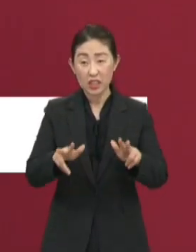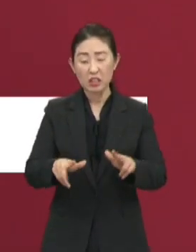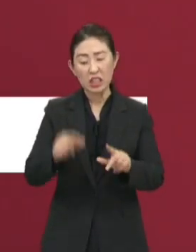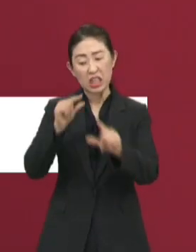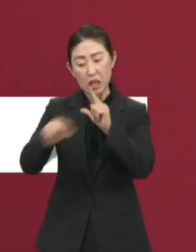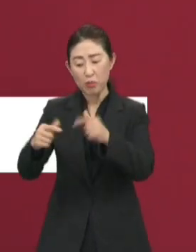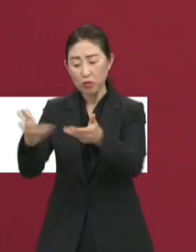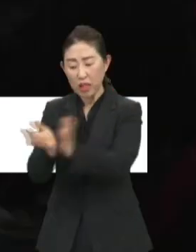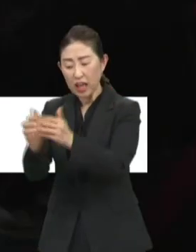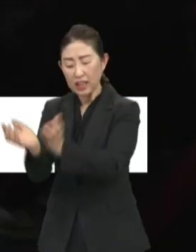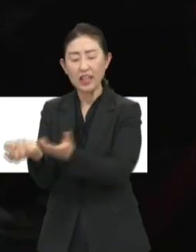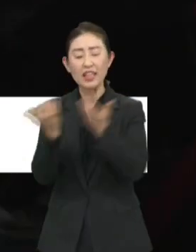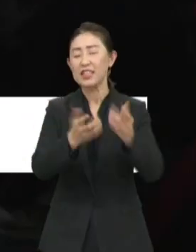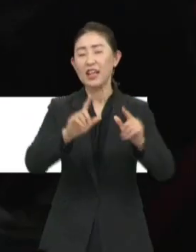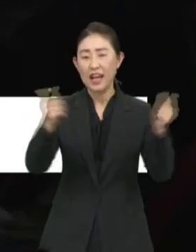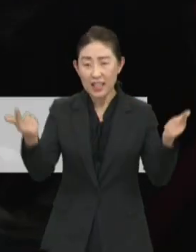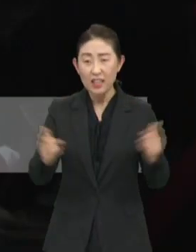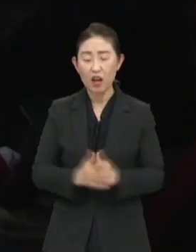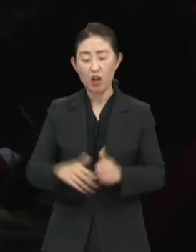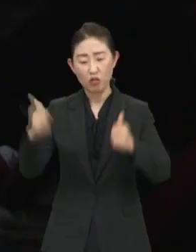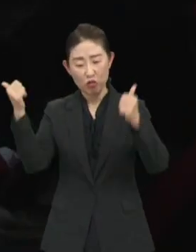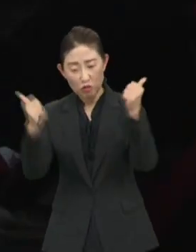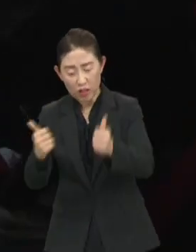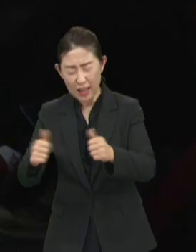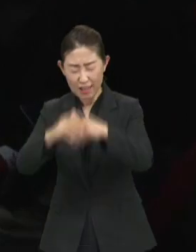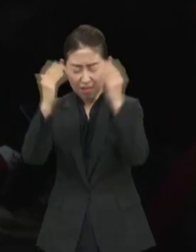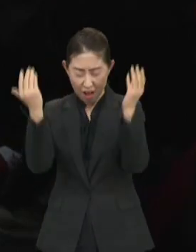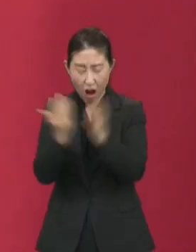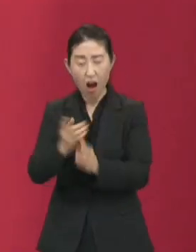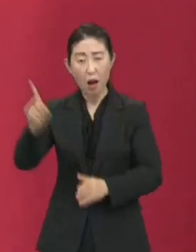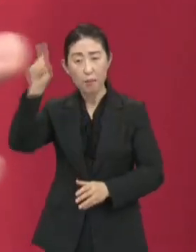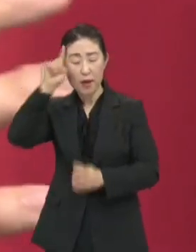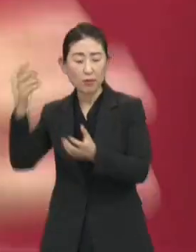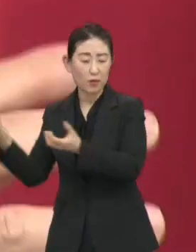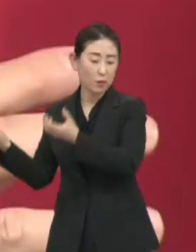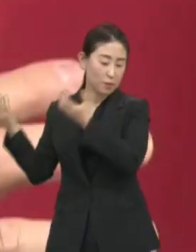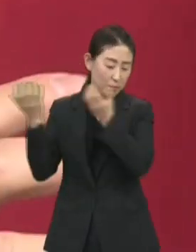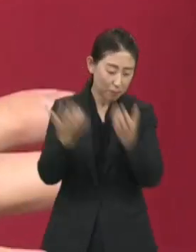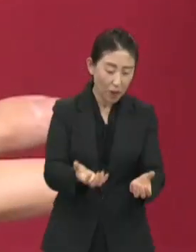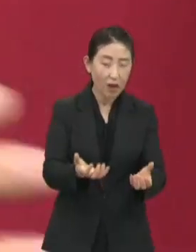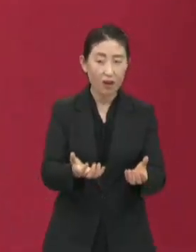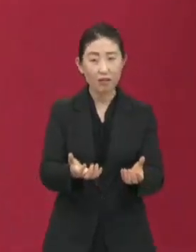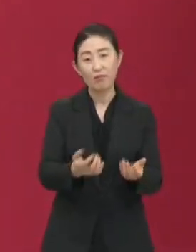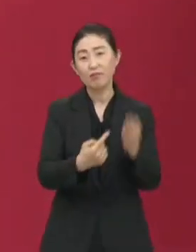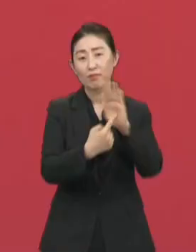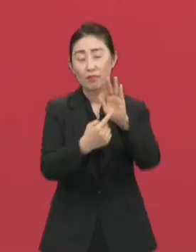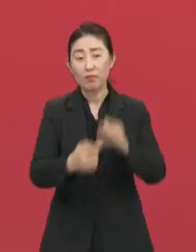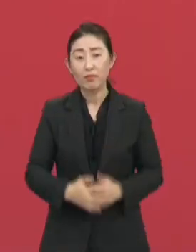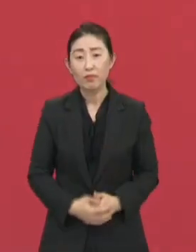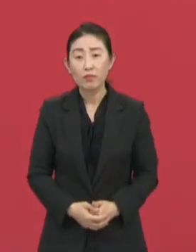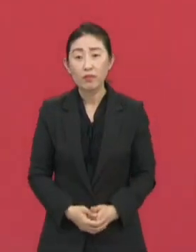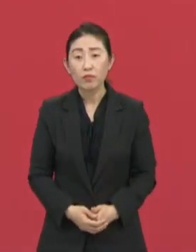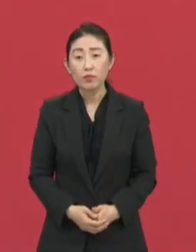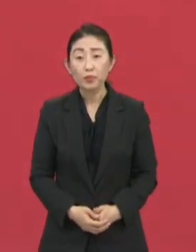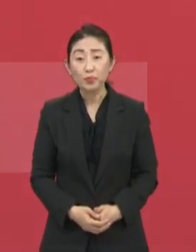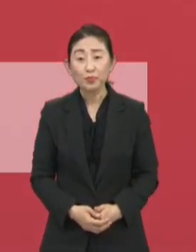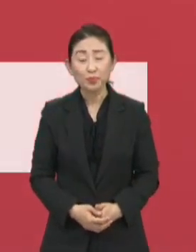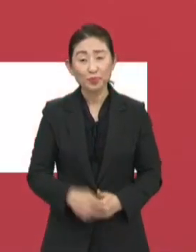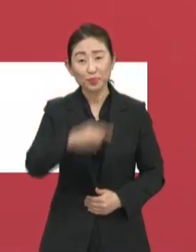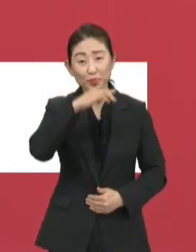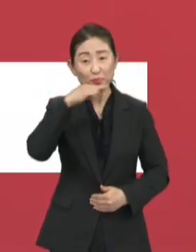일부 이전이 아니라 본회의장과 국회의장실 등 완전한 국회를 세종에 세우자는 겁니다.